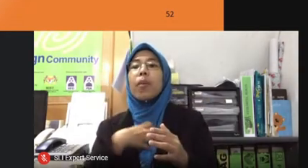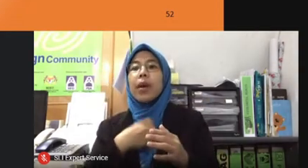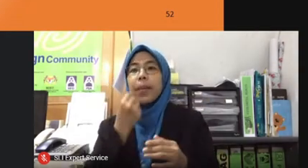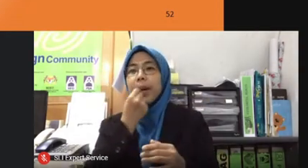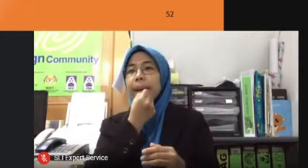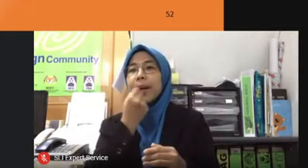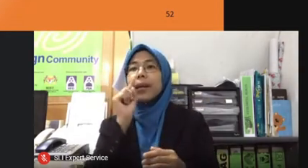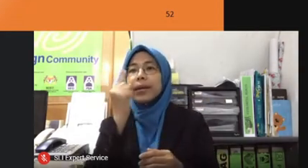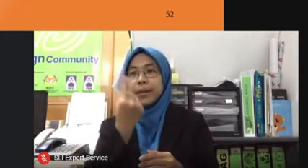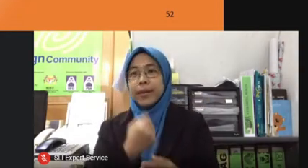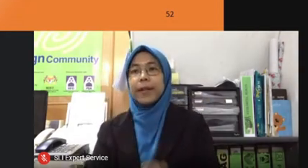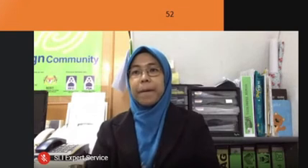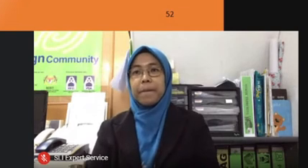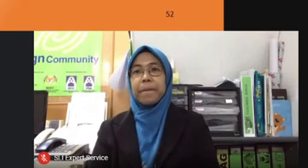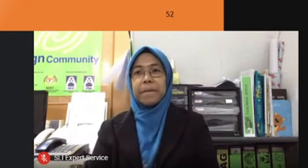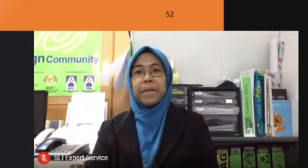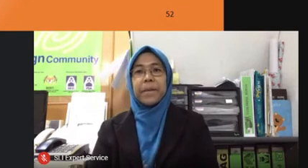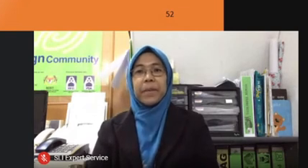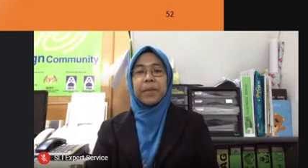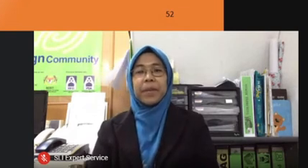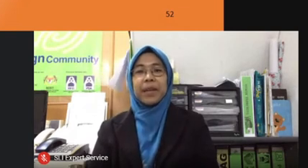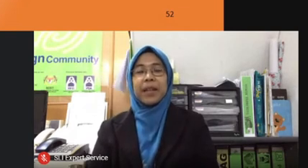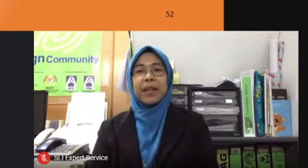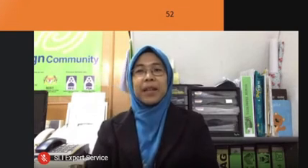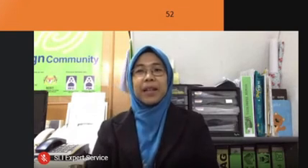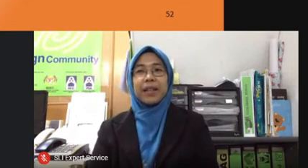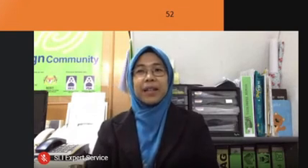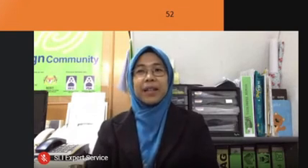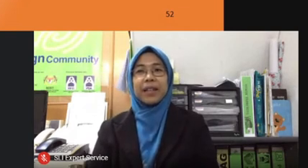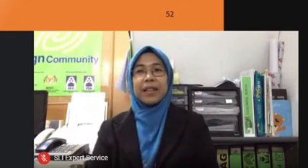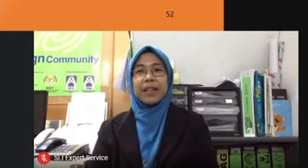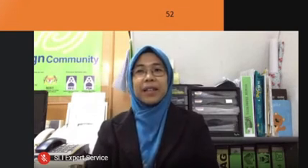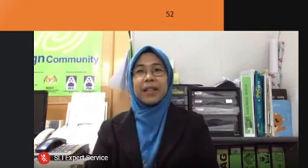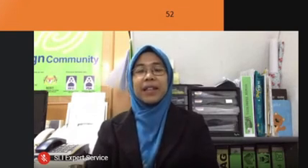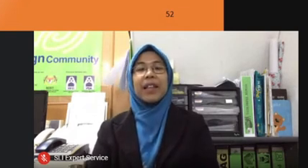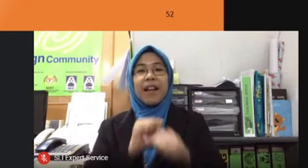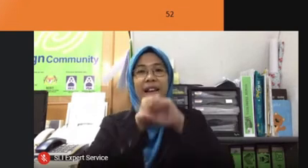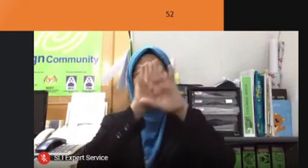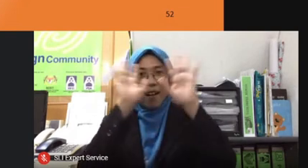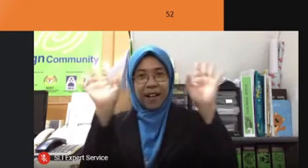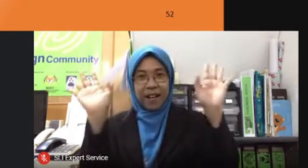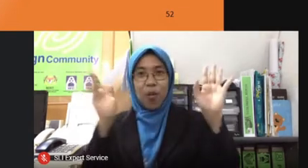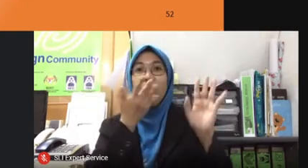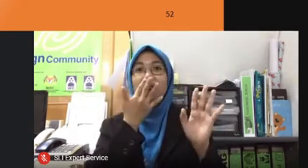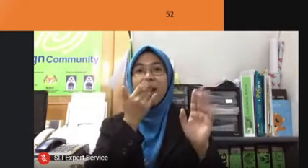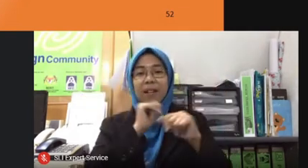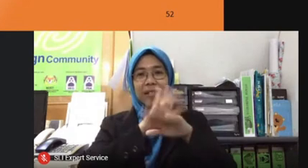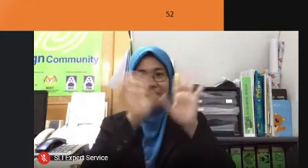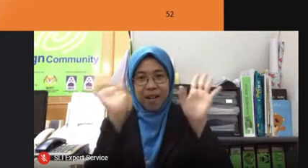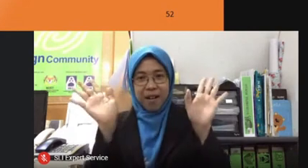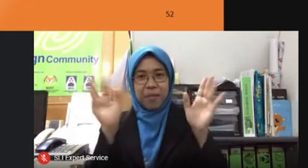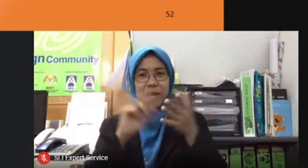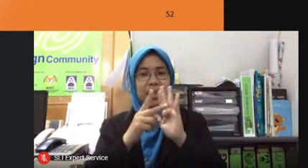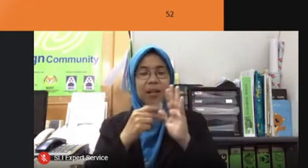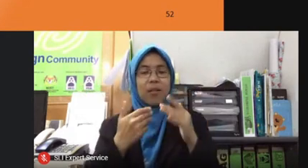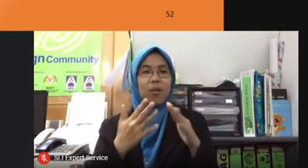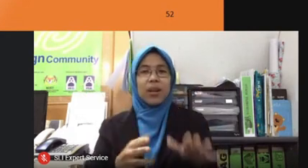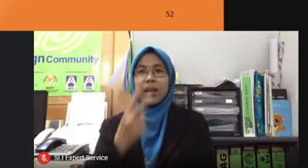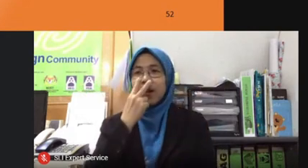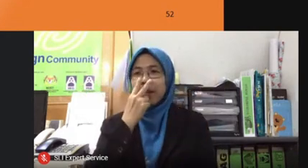kita saja eh. Itu yang perempuan lah eh. Okay, terang. Okay, terang. Orang tak nampak kita ni